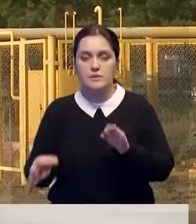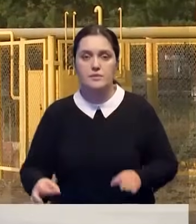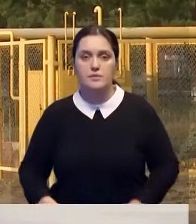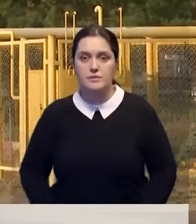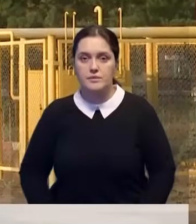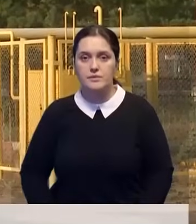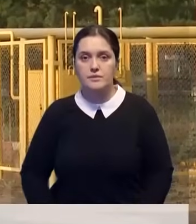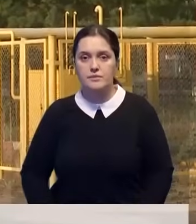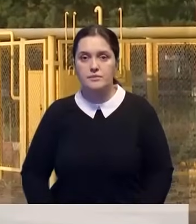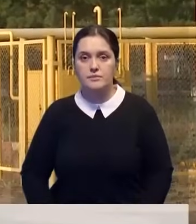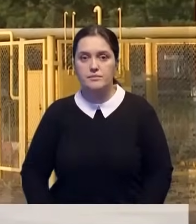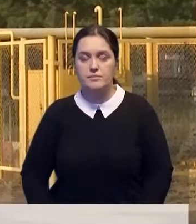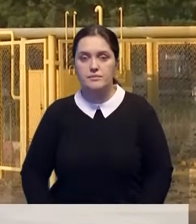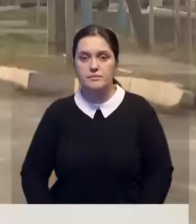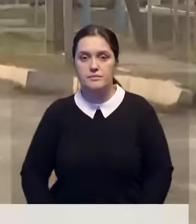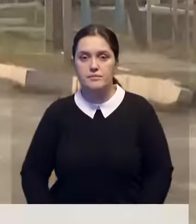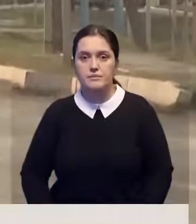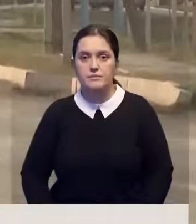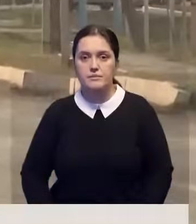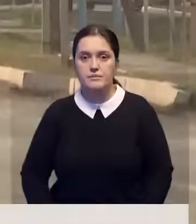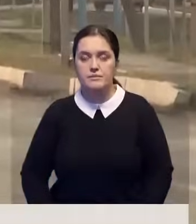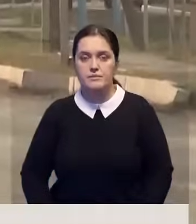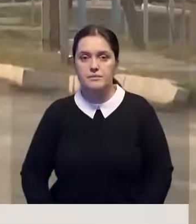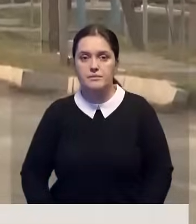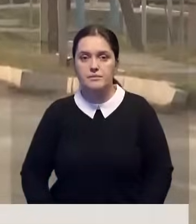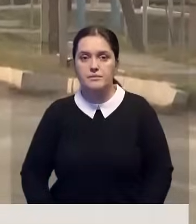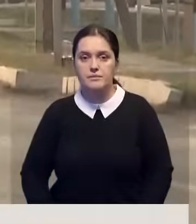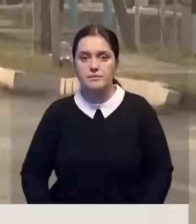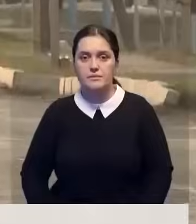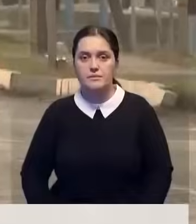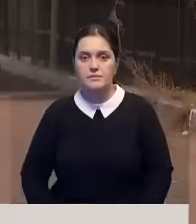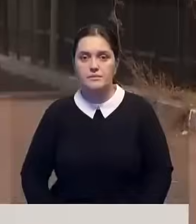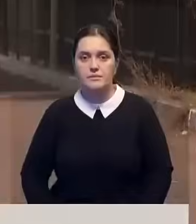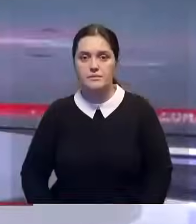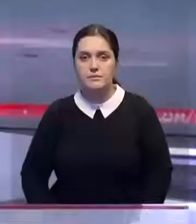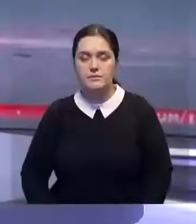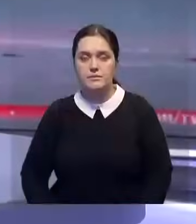Сенбердина, Алмаз Садуакас, Аят Дюсембаев, Хабар 24, Алматинская область.